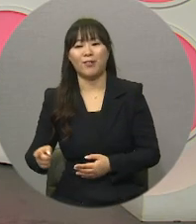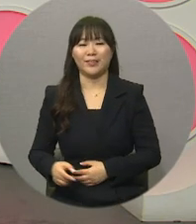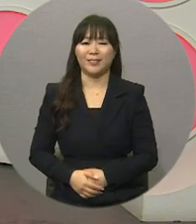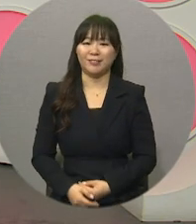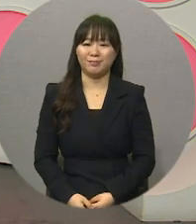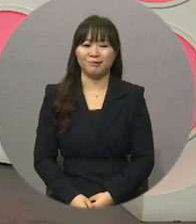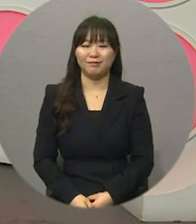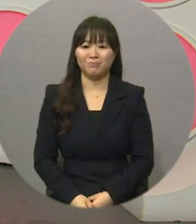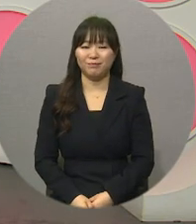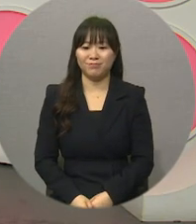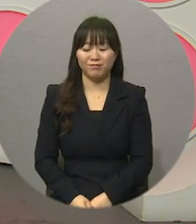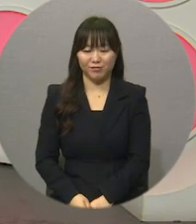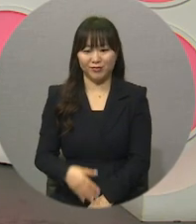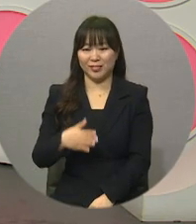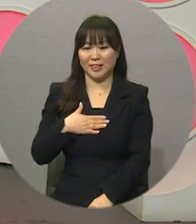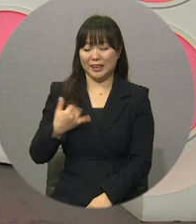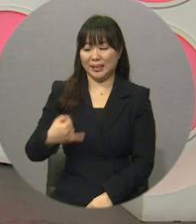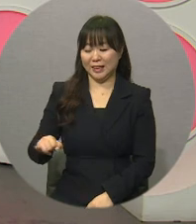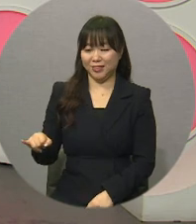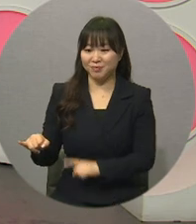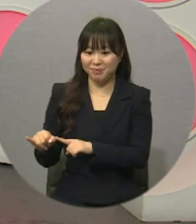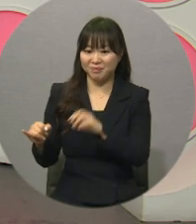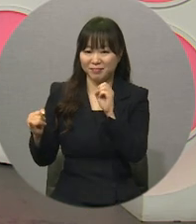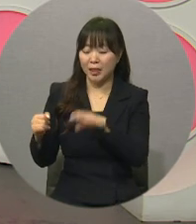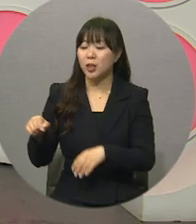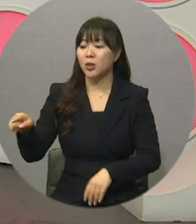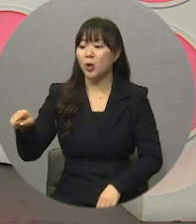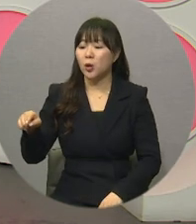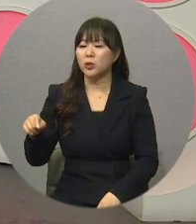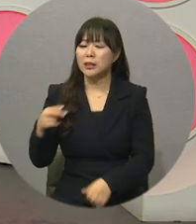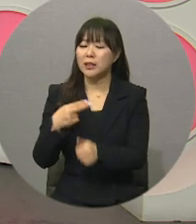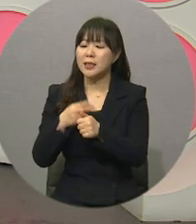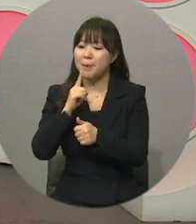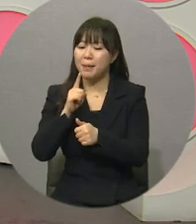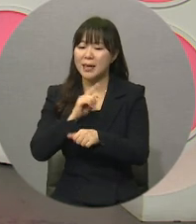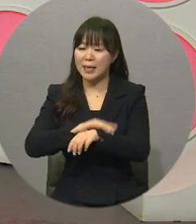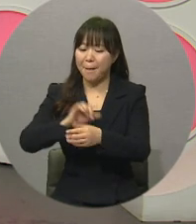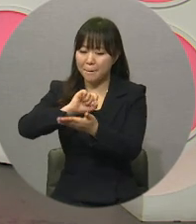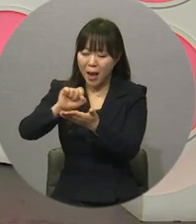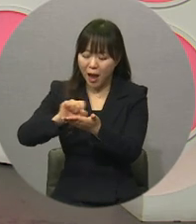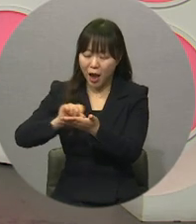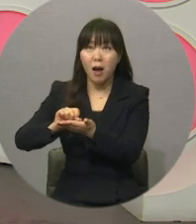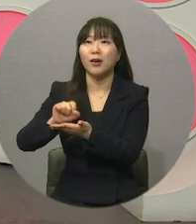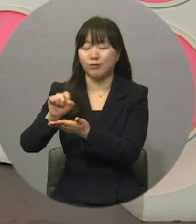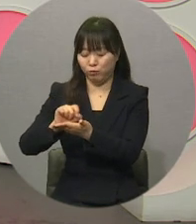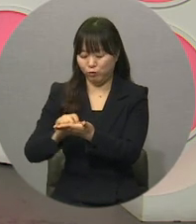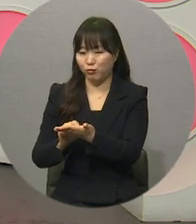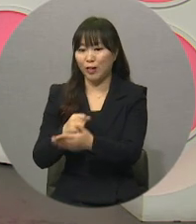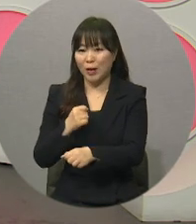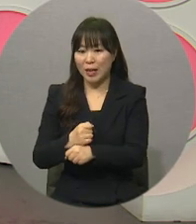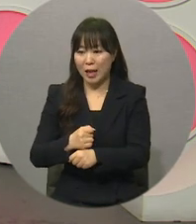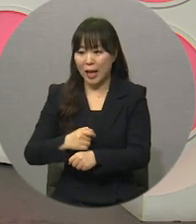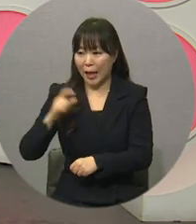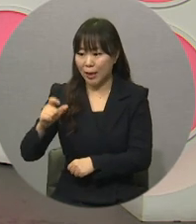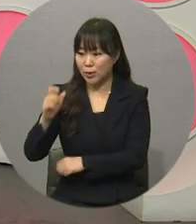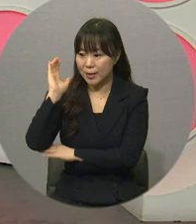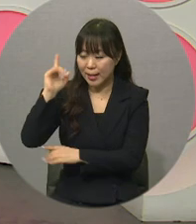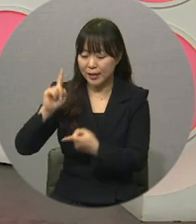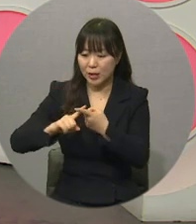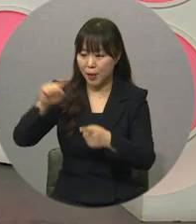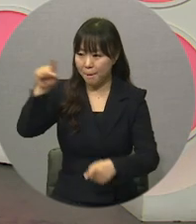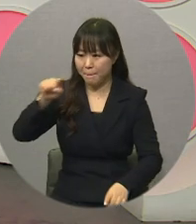감탄했습니다. 저는 딸아이에게 너도 선생님 말씀을 받아 적고 또 강조하는